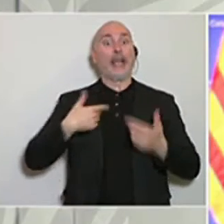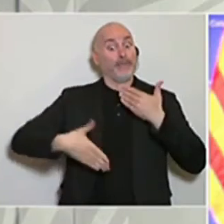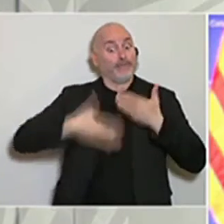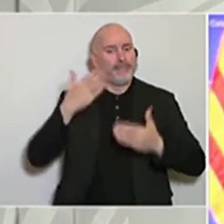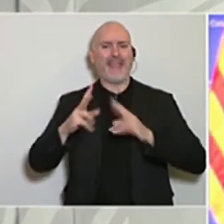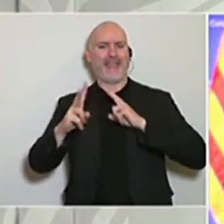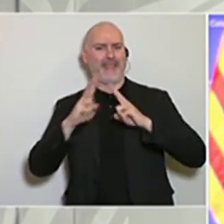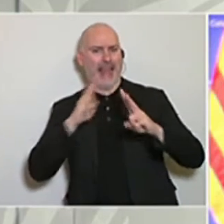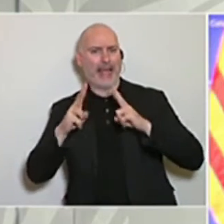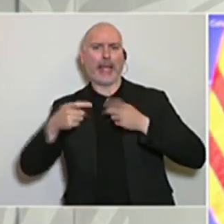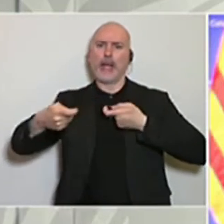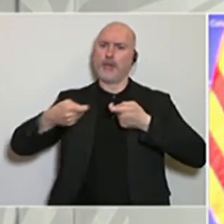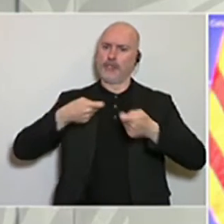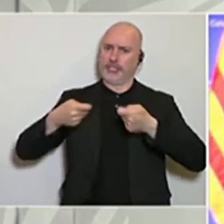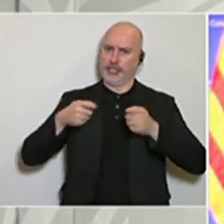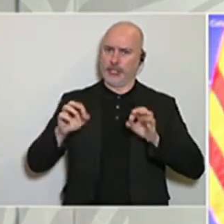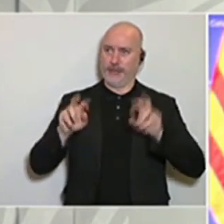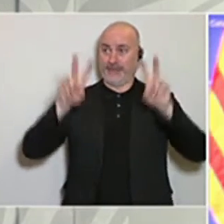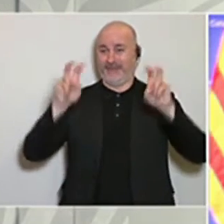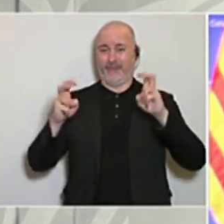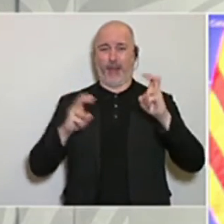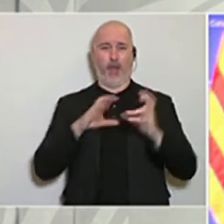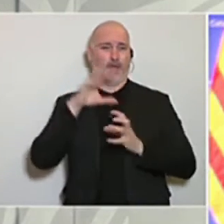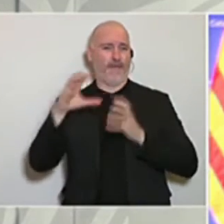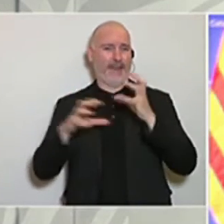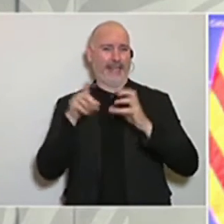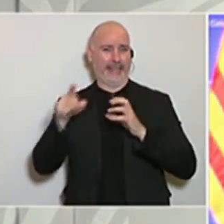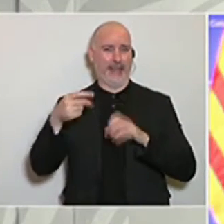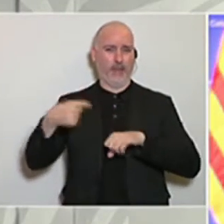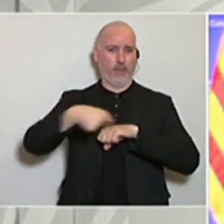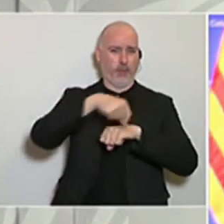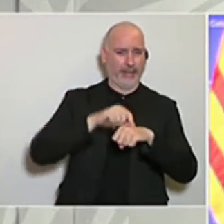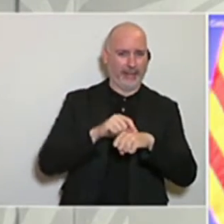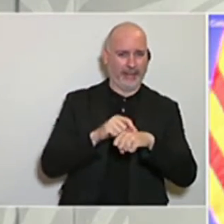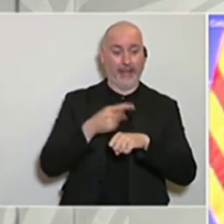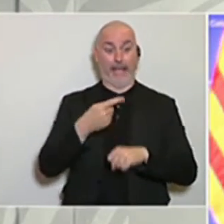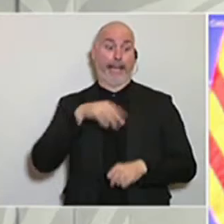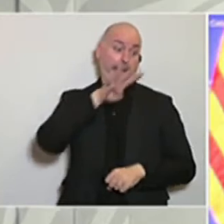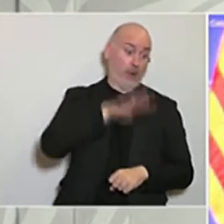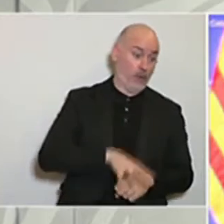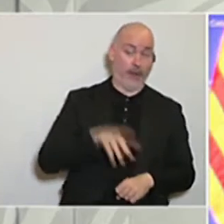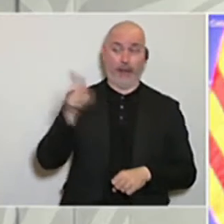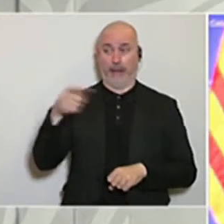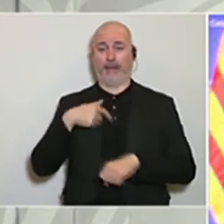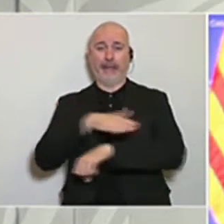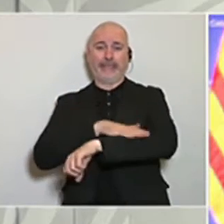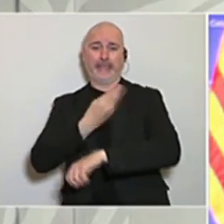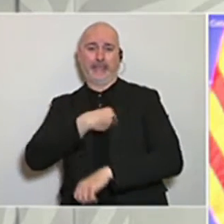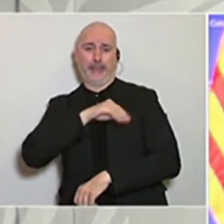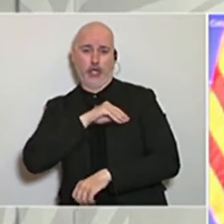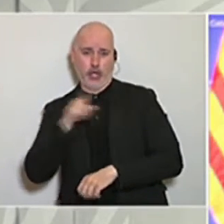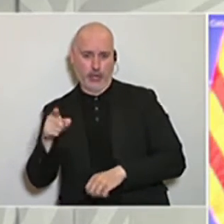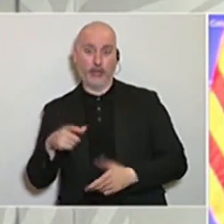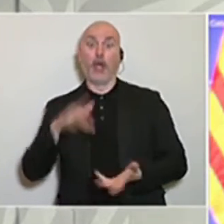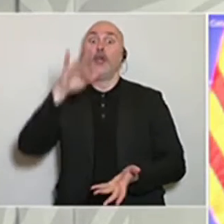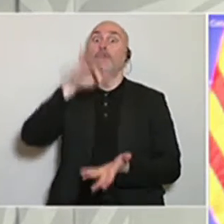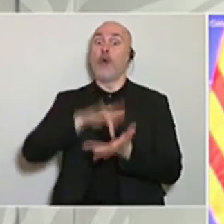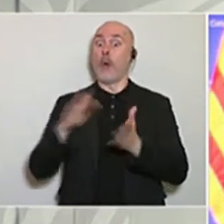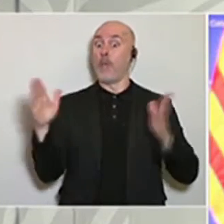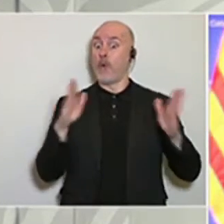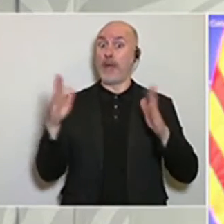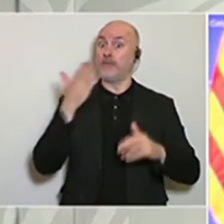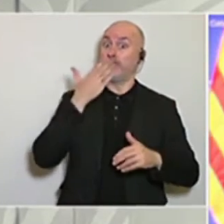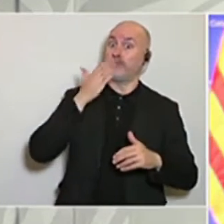de la negociació aquest conflicte polític existent entre Catalunya i l'estat espanyol, i per tant, quan sigui el moment, doncs